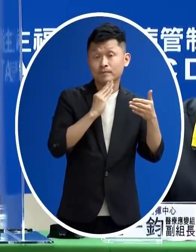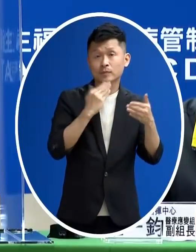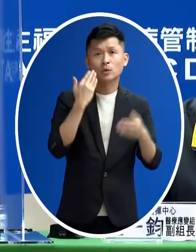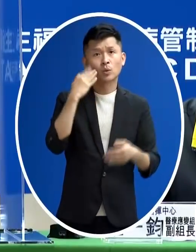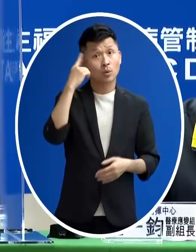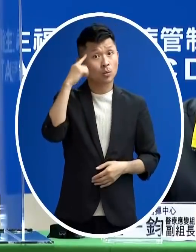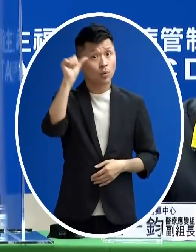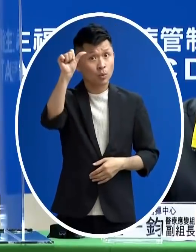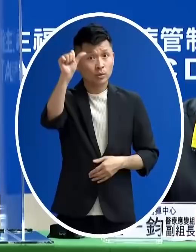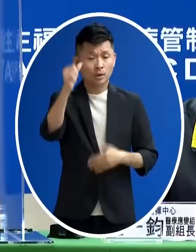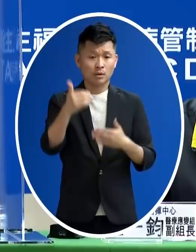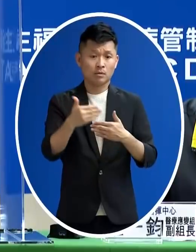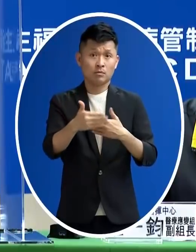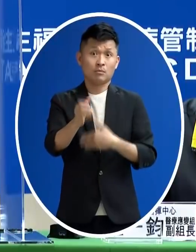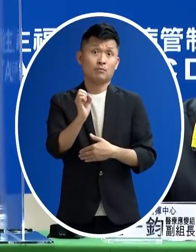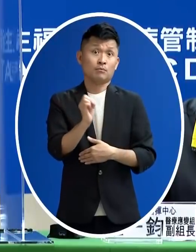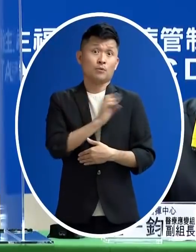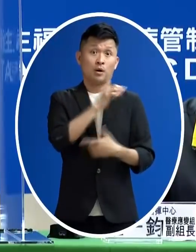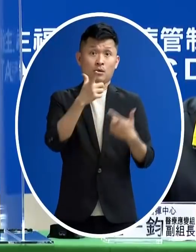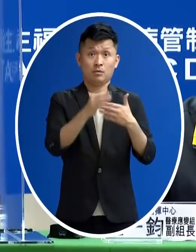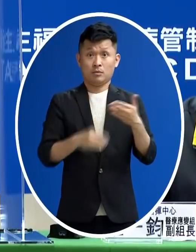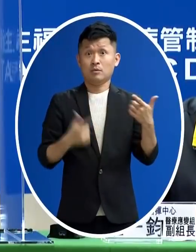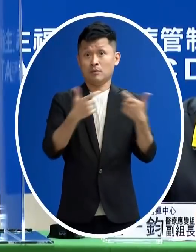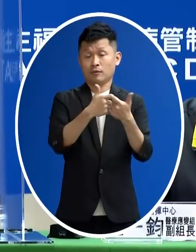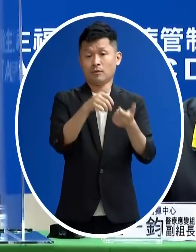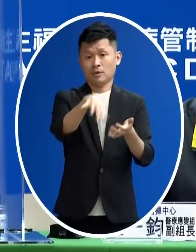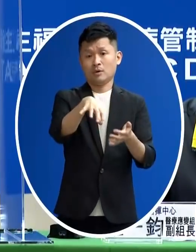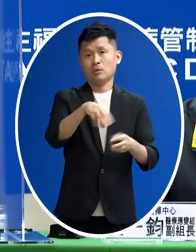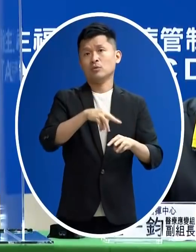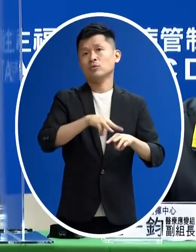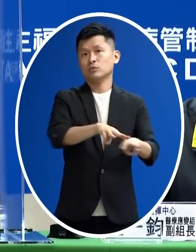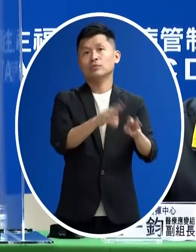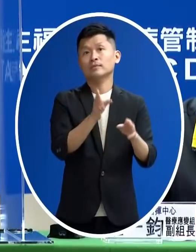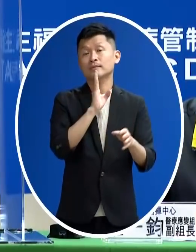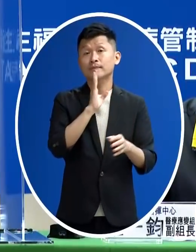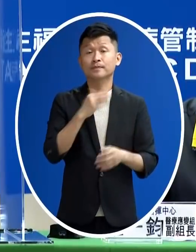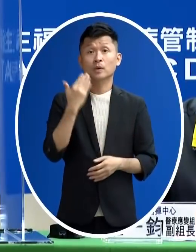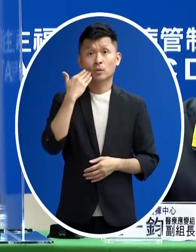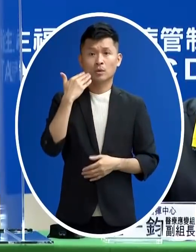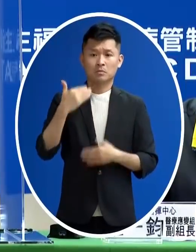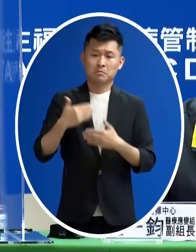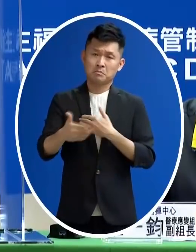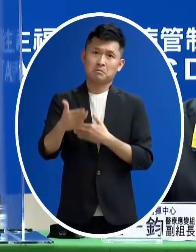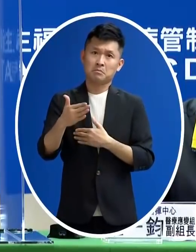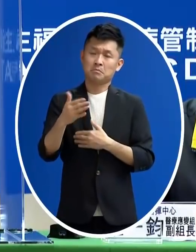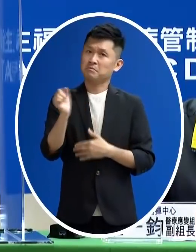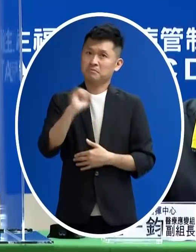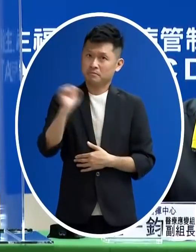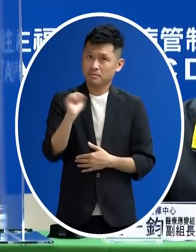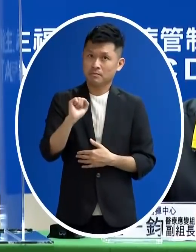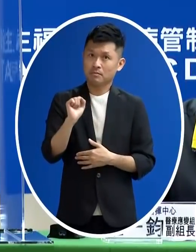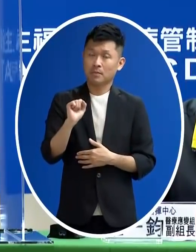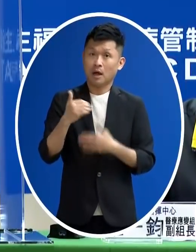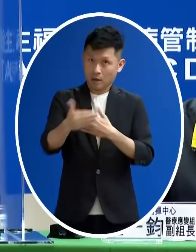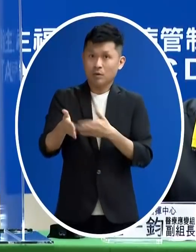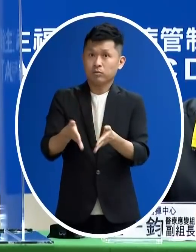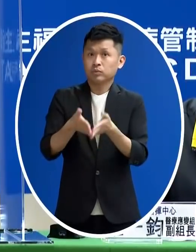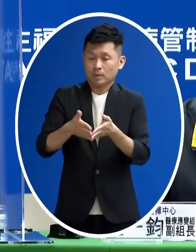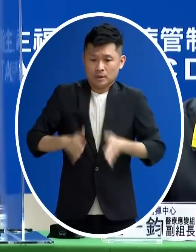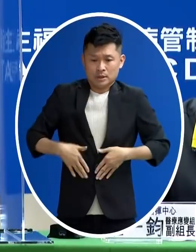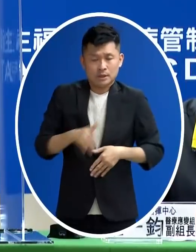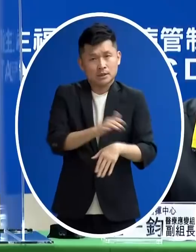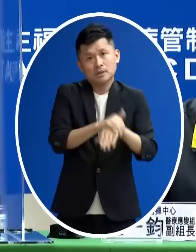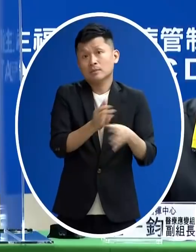已经可以解隔，那当然在医院就解隔了。如果还不能解隔，但是身体情况也好，那没有积极治疗的必